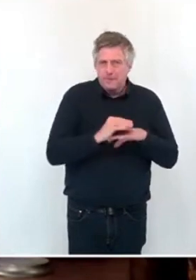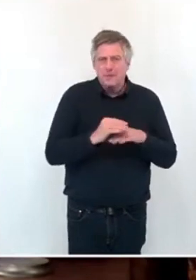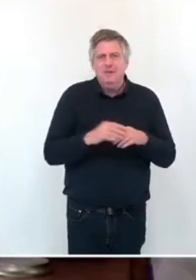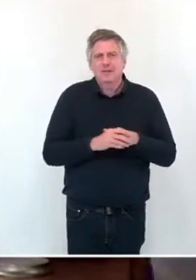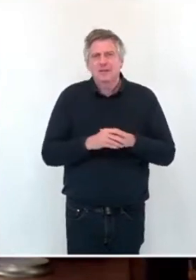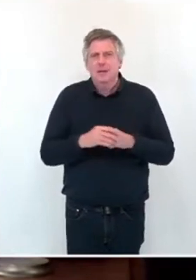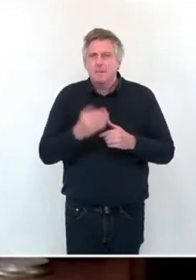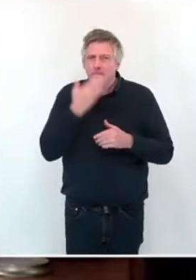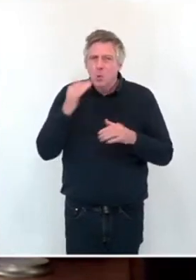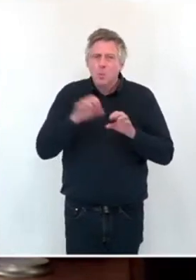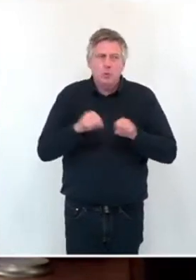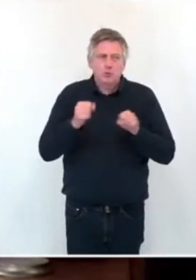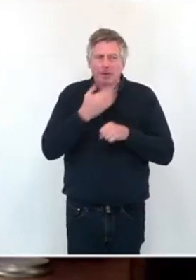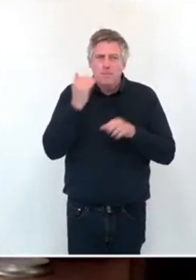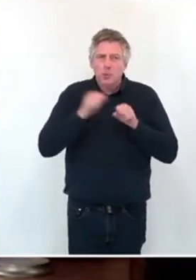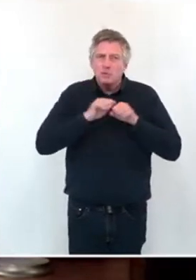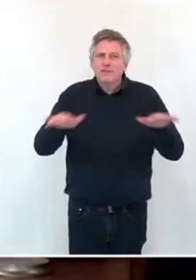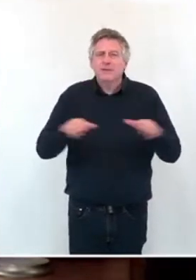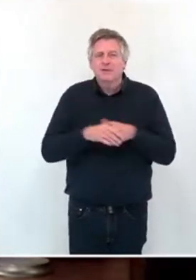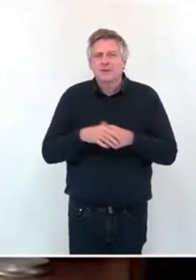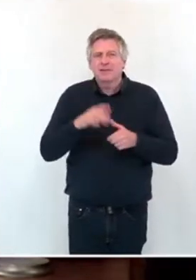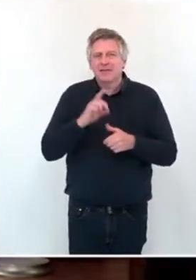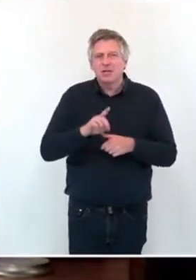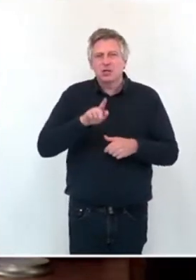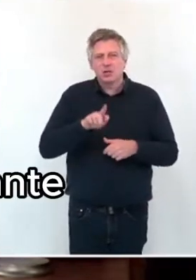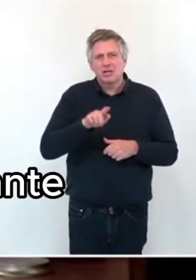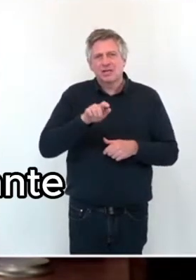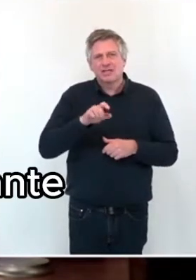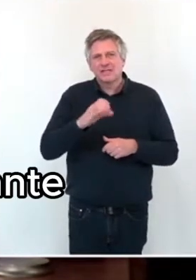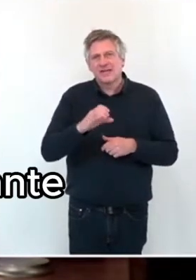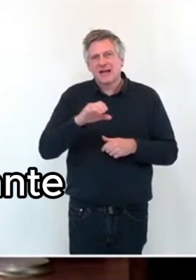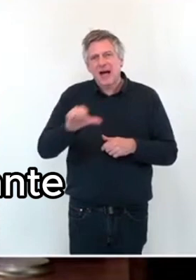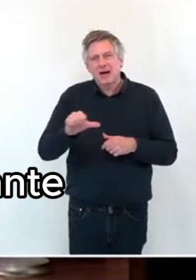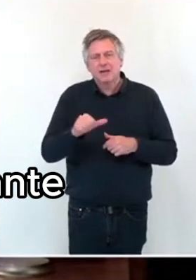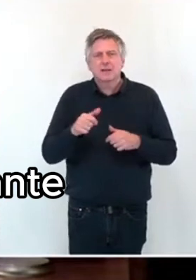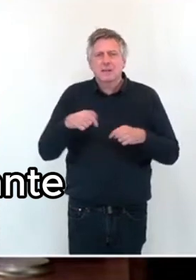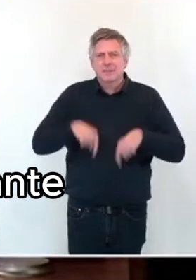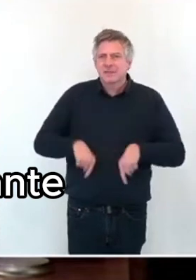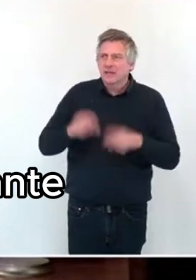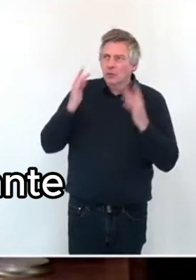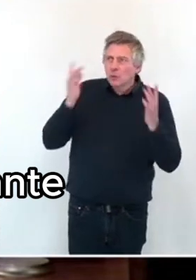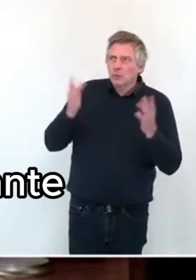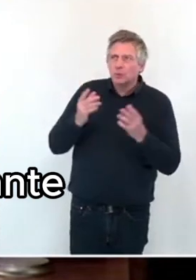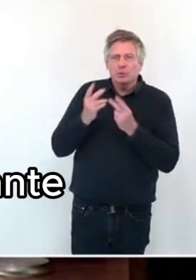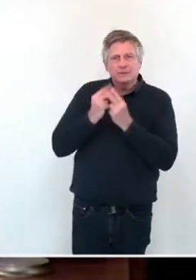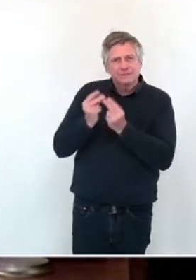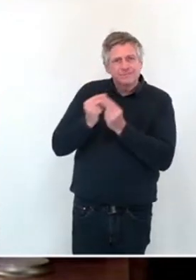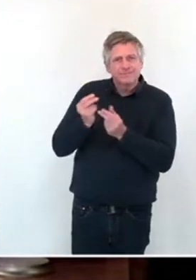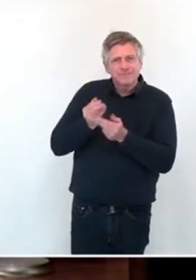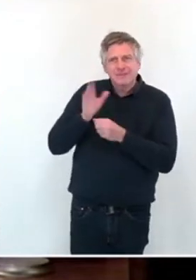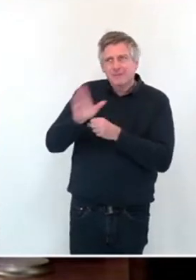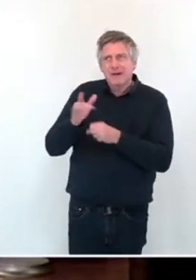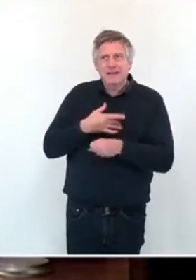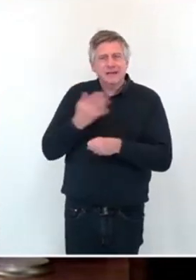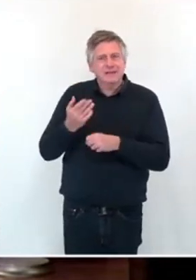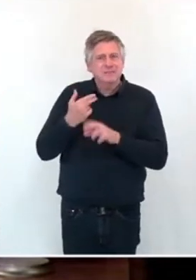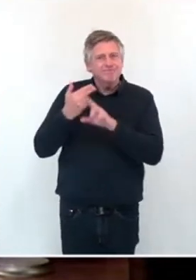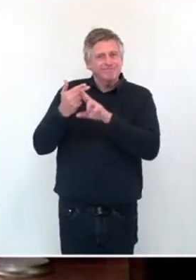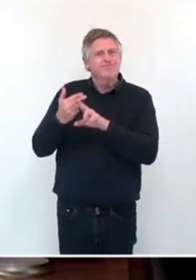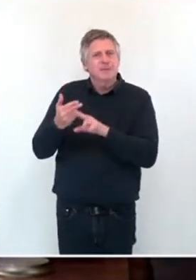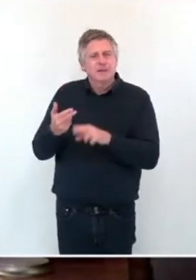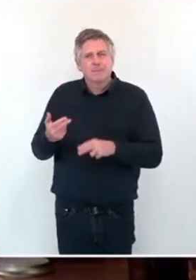mieux diffuser, porté par la DGCA au ministère de la Culture, est une réponse intéressante, mais qui ne pourra pas